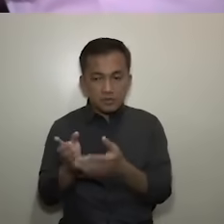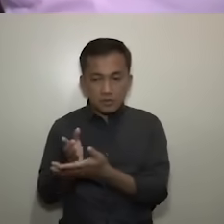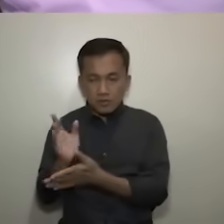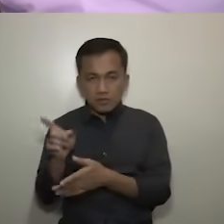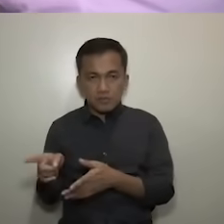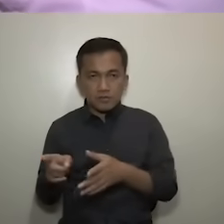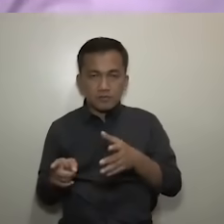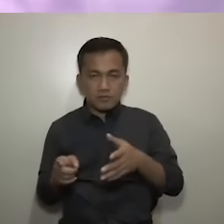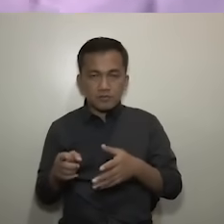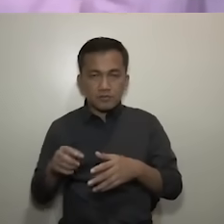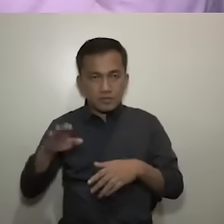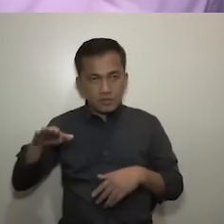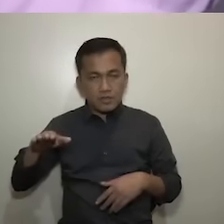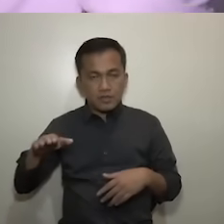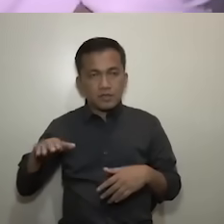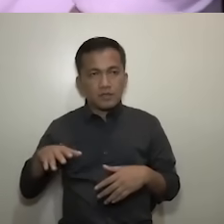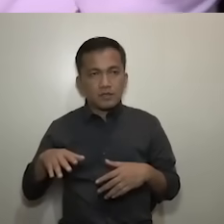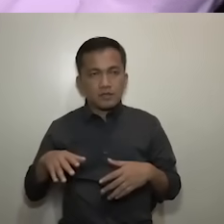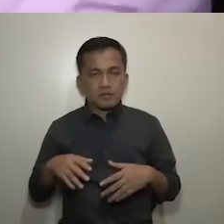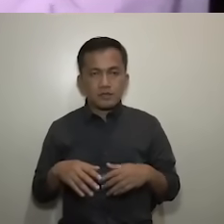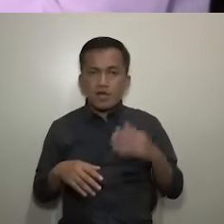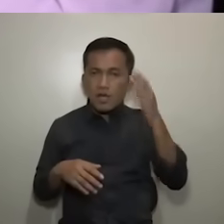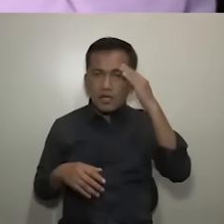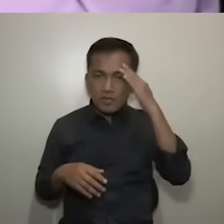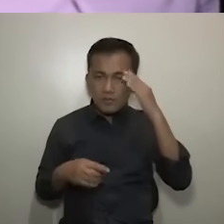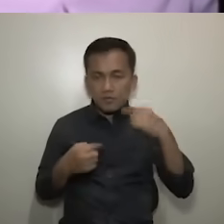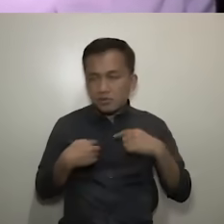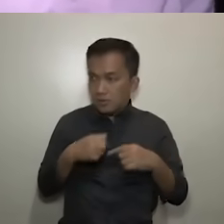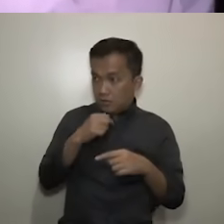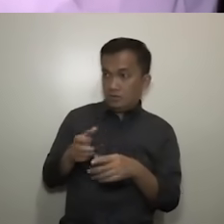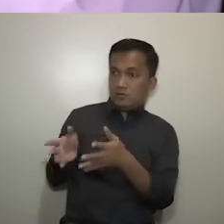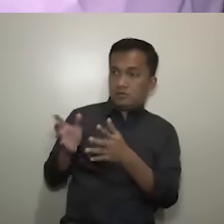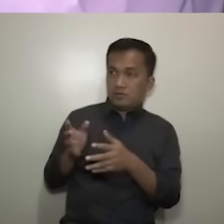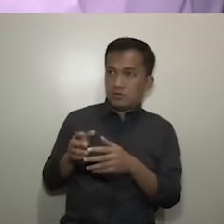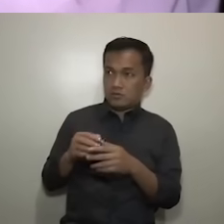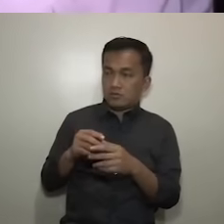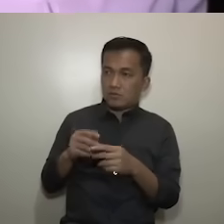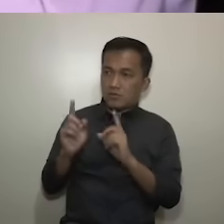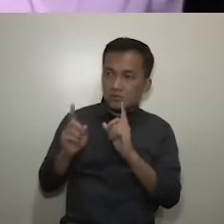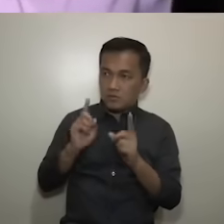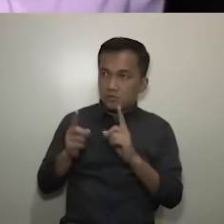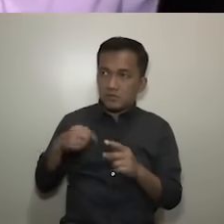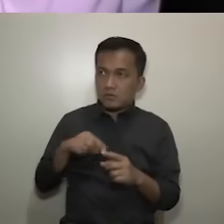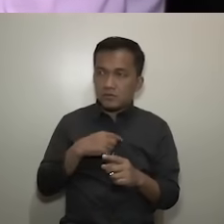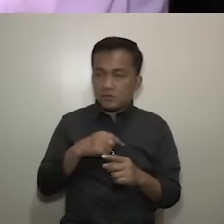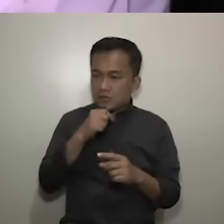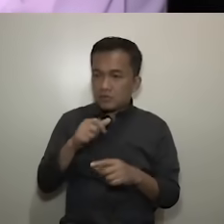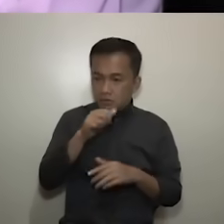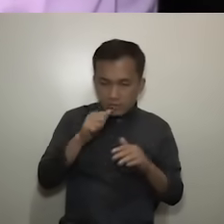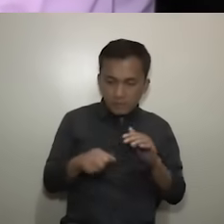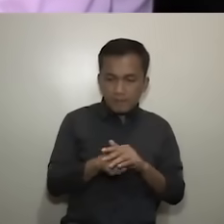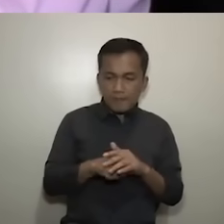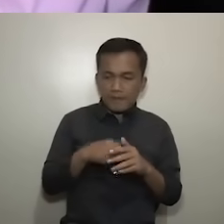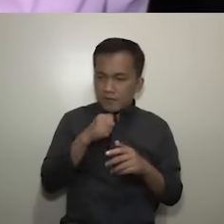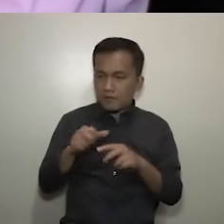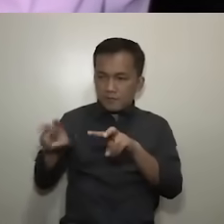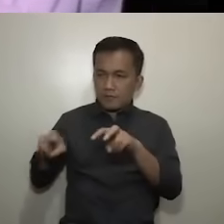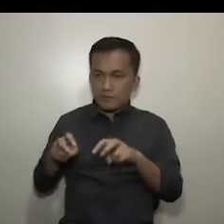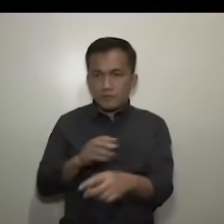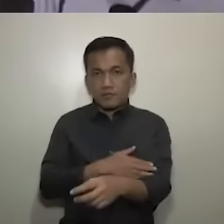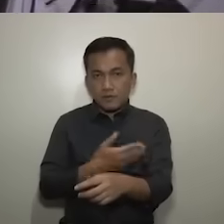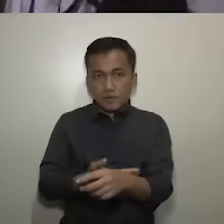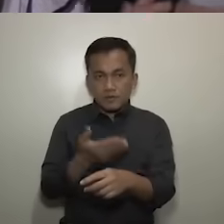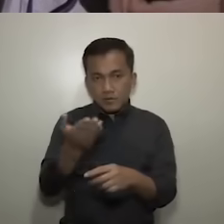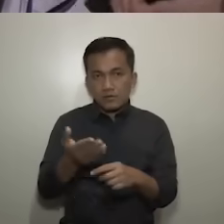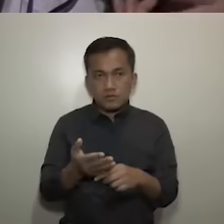tong bata. Alam ko naman po yun. Hindi ko naman, inunin pa yung usapan po namin na hindi ko itatago or hindi ko pagdadamot yung anak ko sa